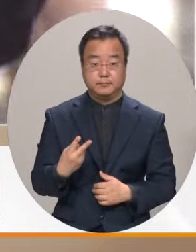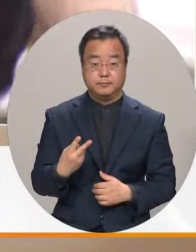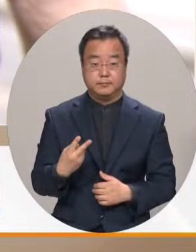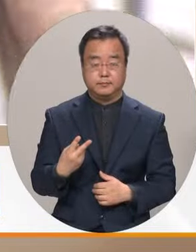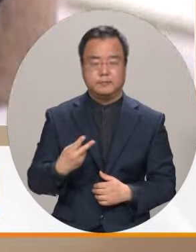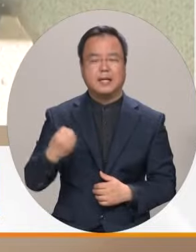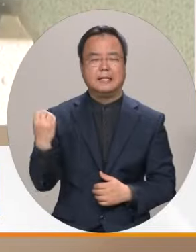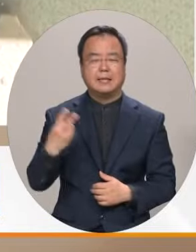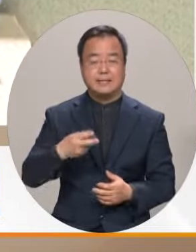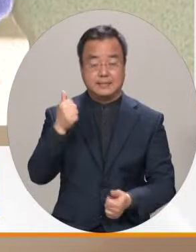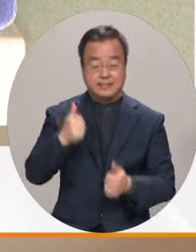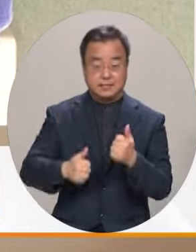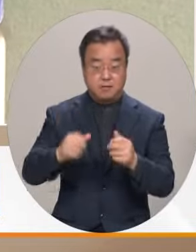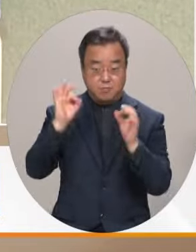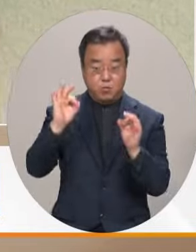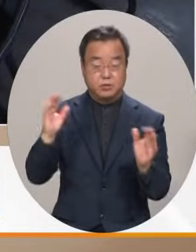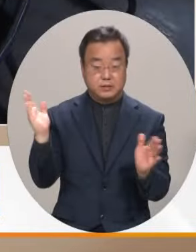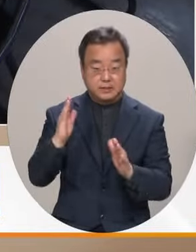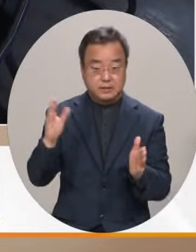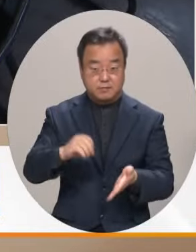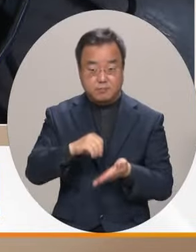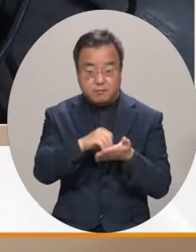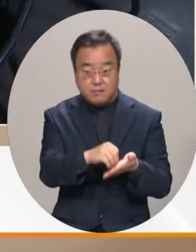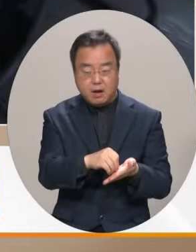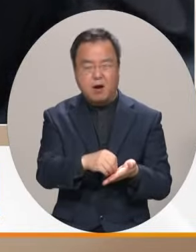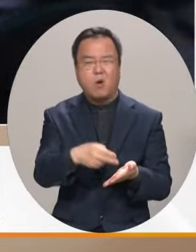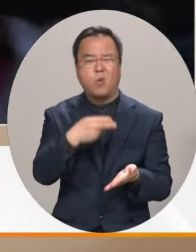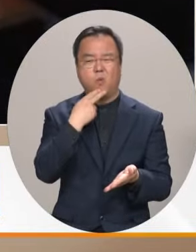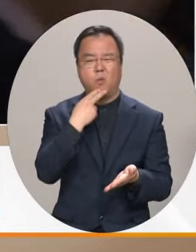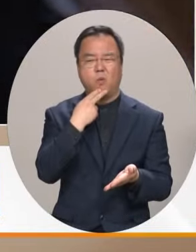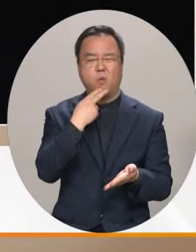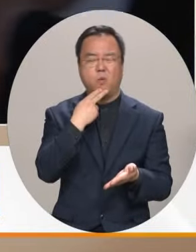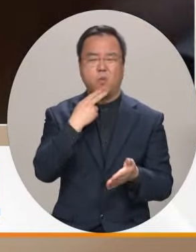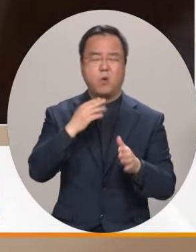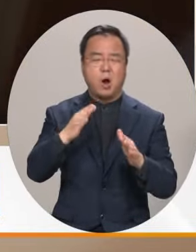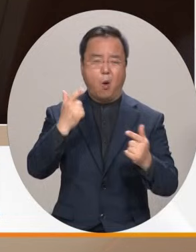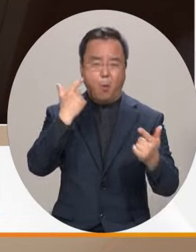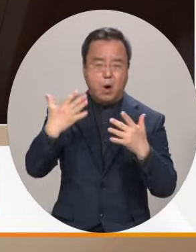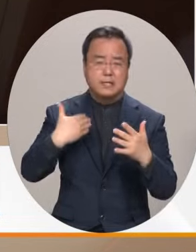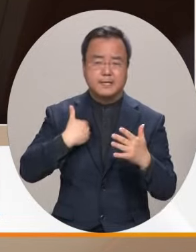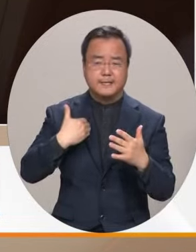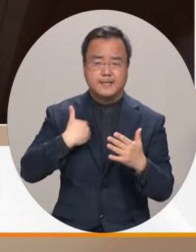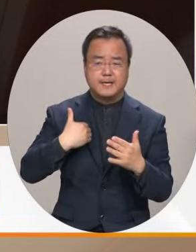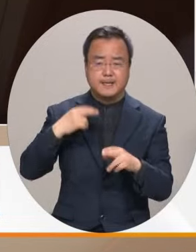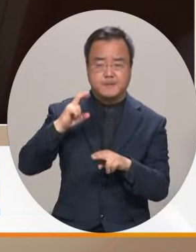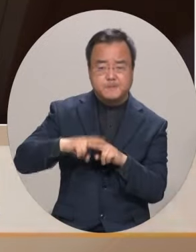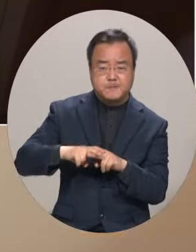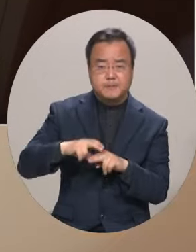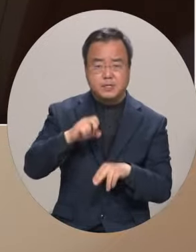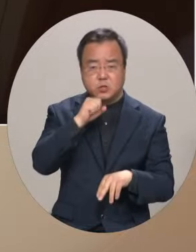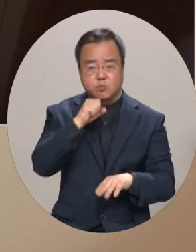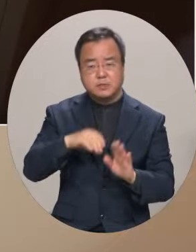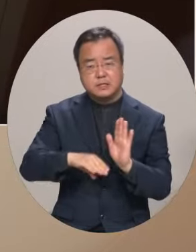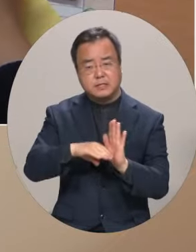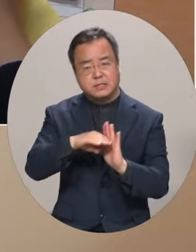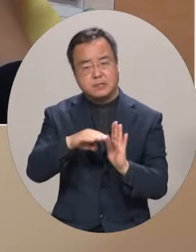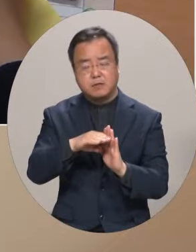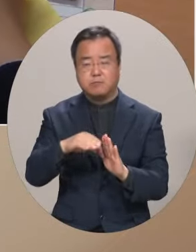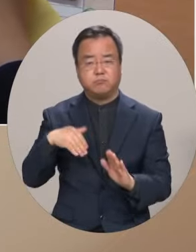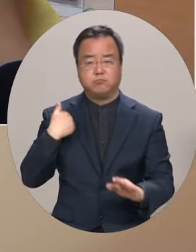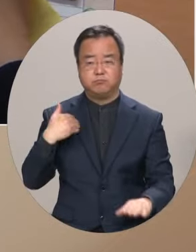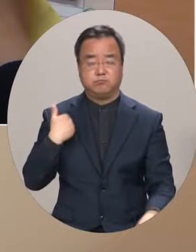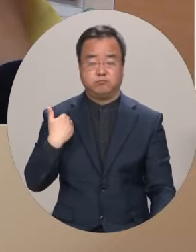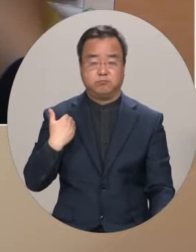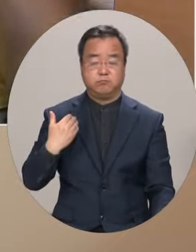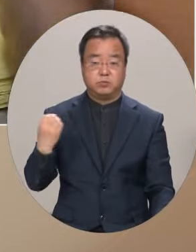수생이 출제 수생이 응시하지 않아서 어 상대적인 위치를 정확하게 가늠해 보는 것은 다소 어려움이 있을 수 있습니다